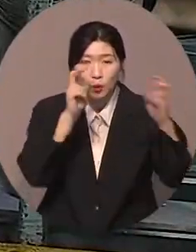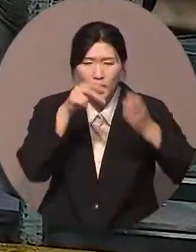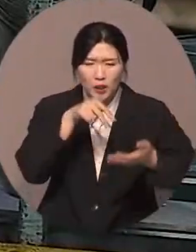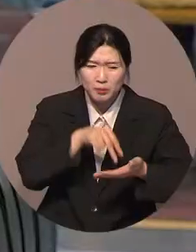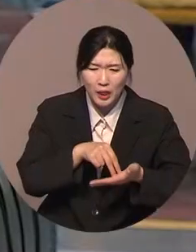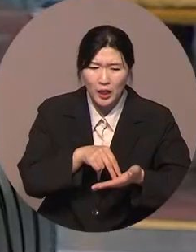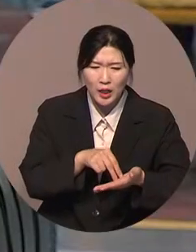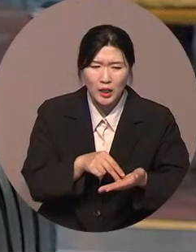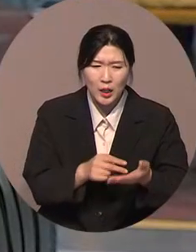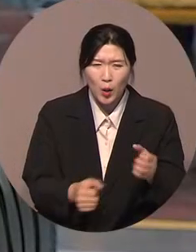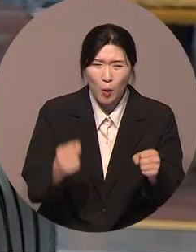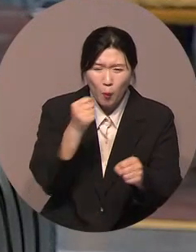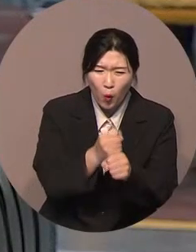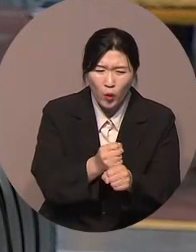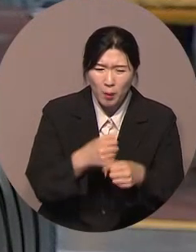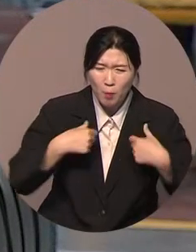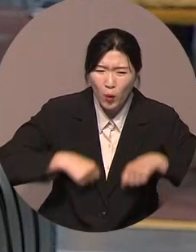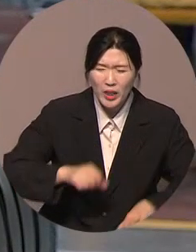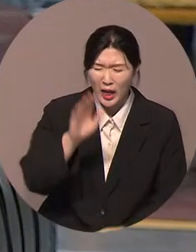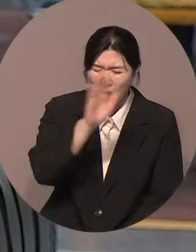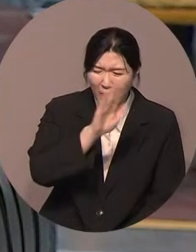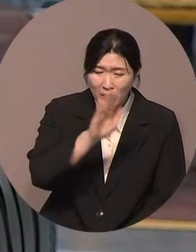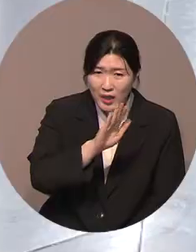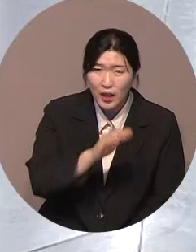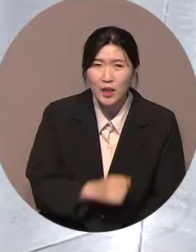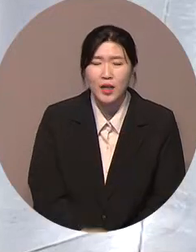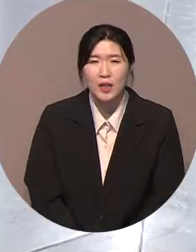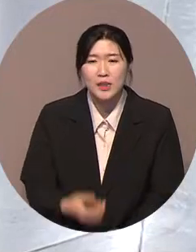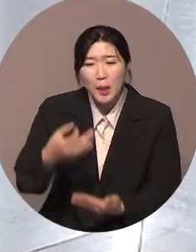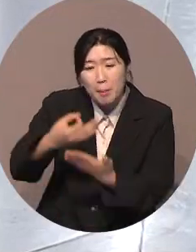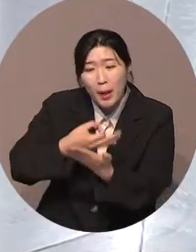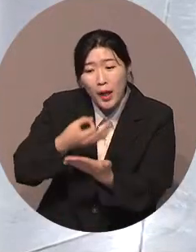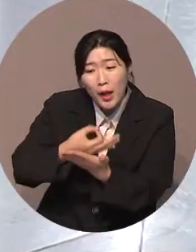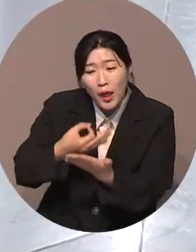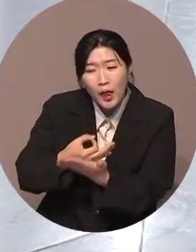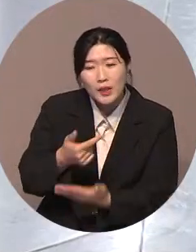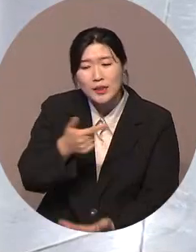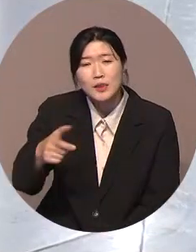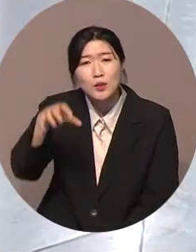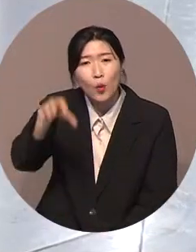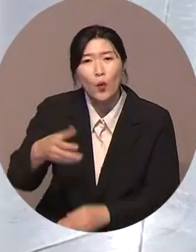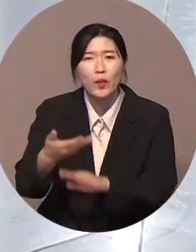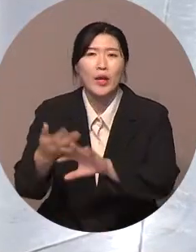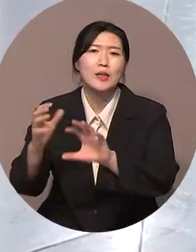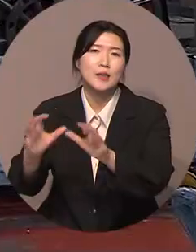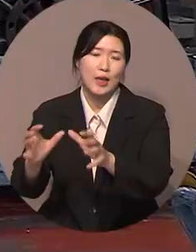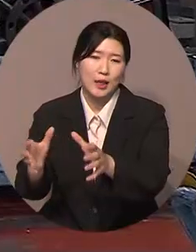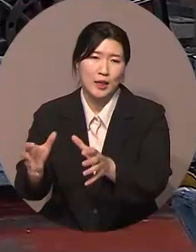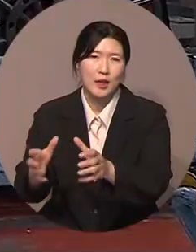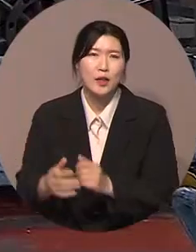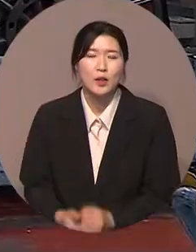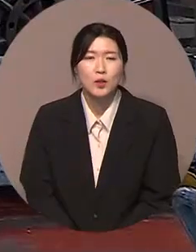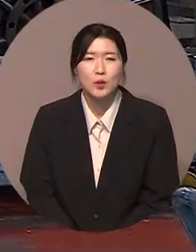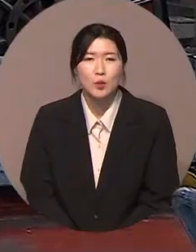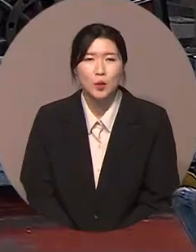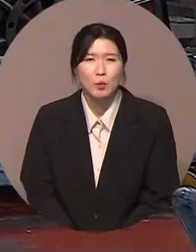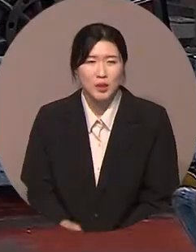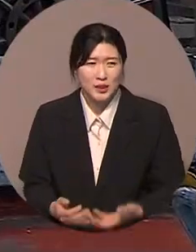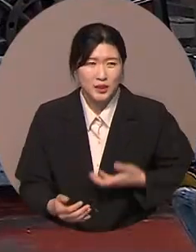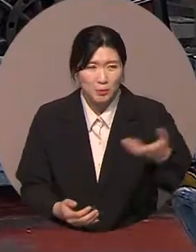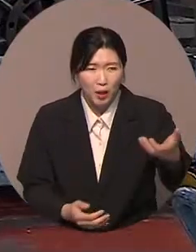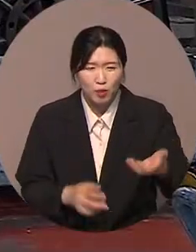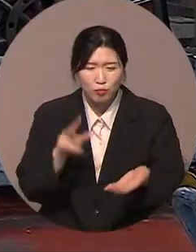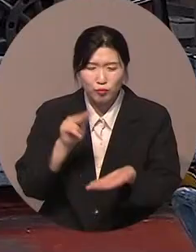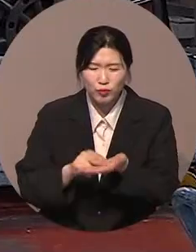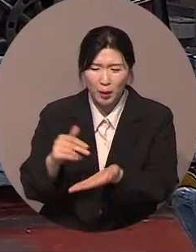이 공장을 포기하는 게 아니라고 선을 그었지만 매출의 85%가 해외 판매인데다 이전 요구까지